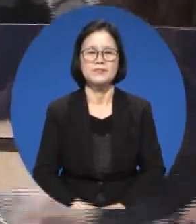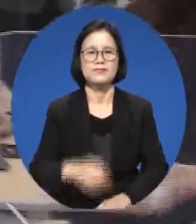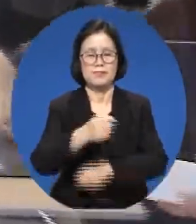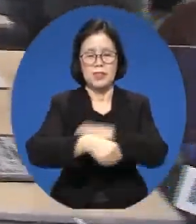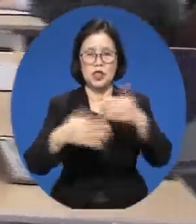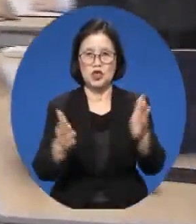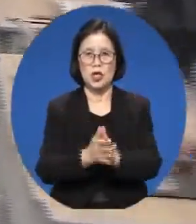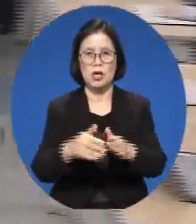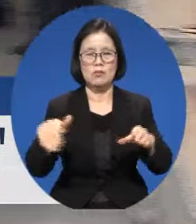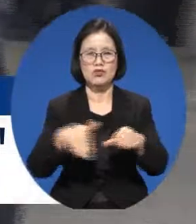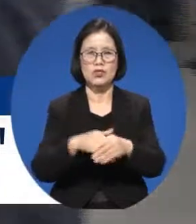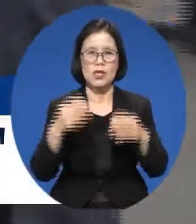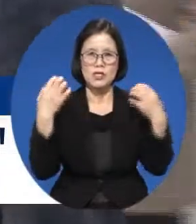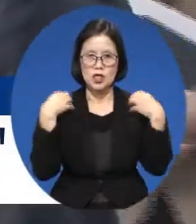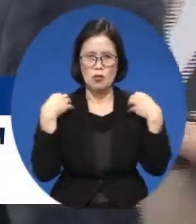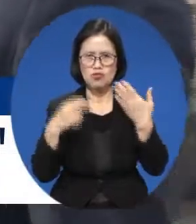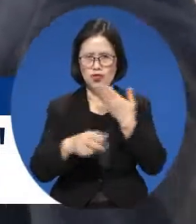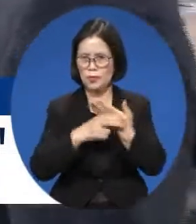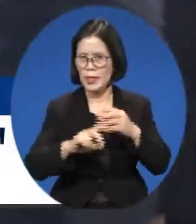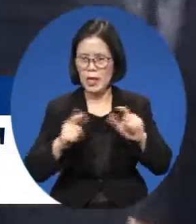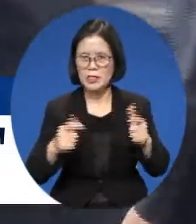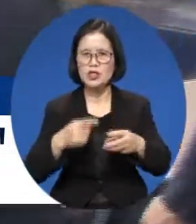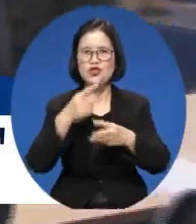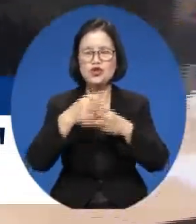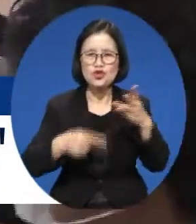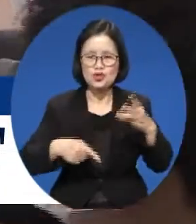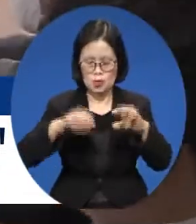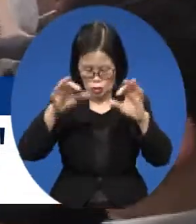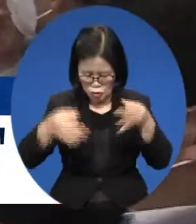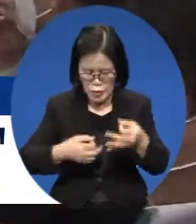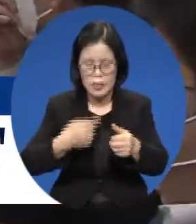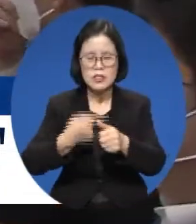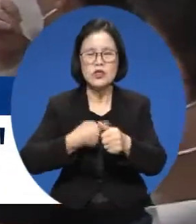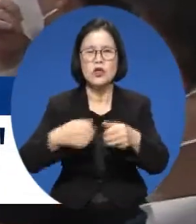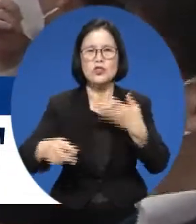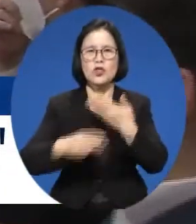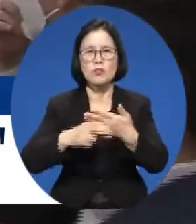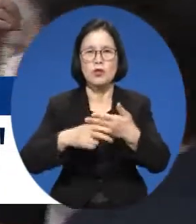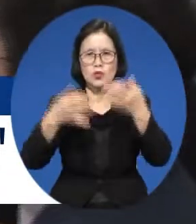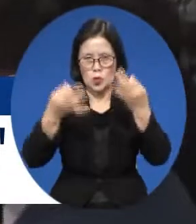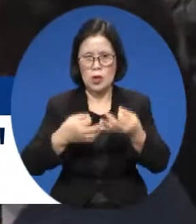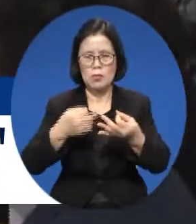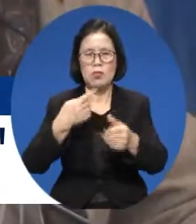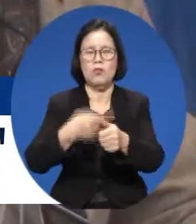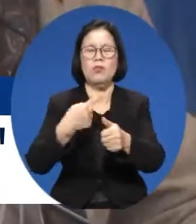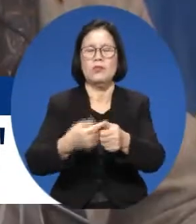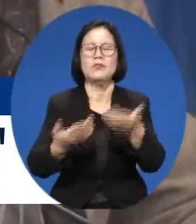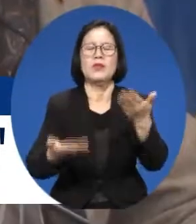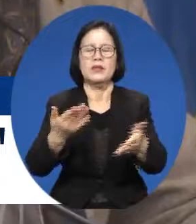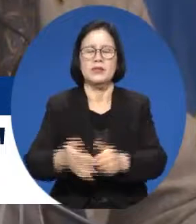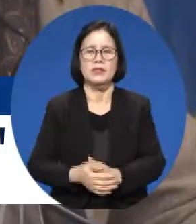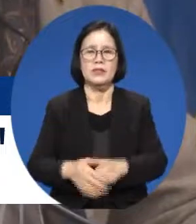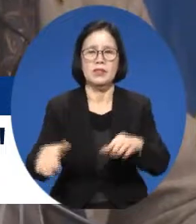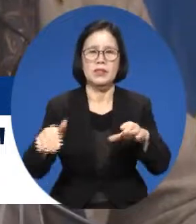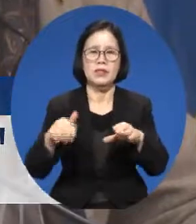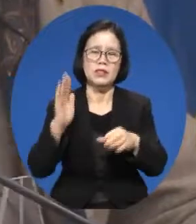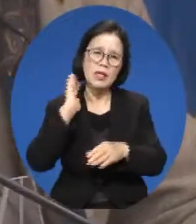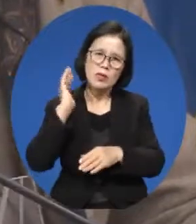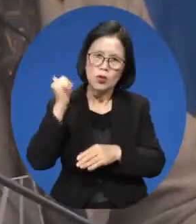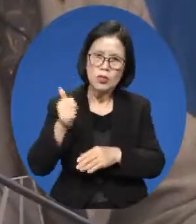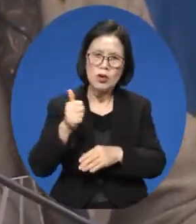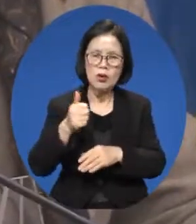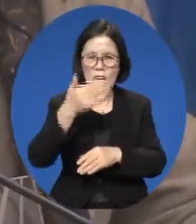민주당은 문재인 정부 적폐가 아니라 윤 후보 스스로의 적폐를 돌아보라고 비난했습니다. 대통령